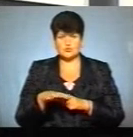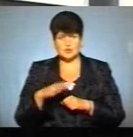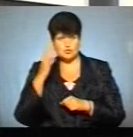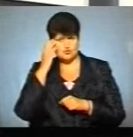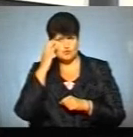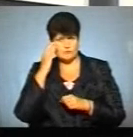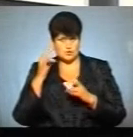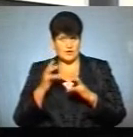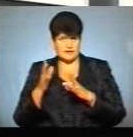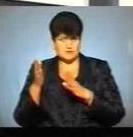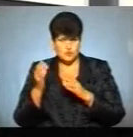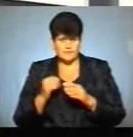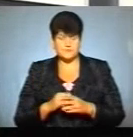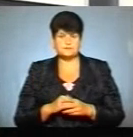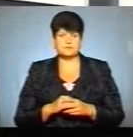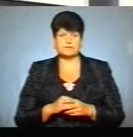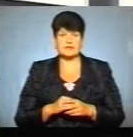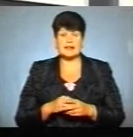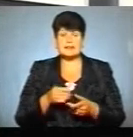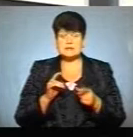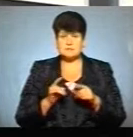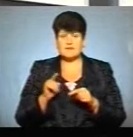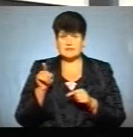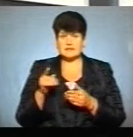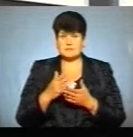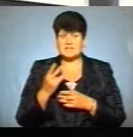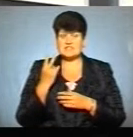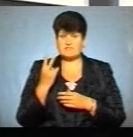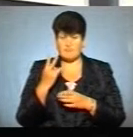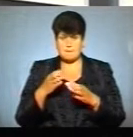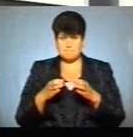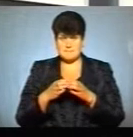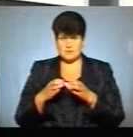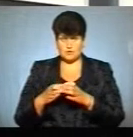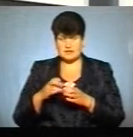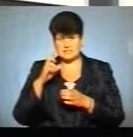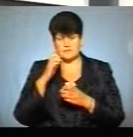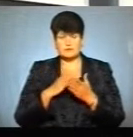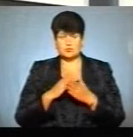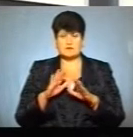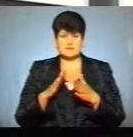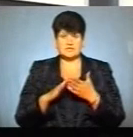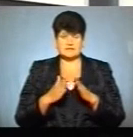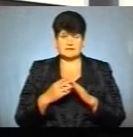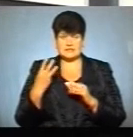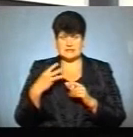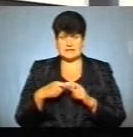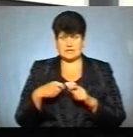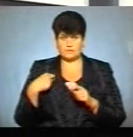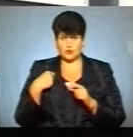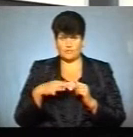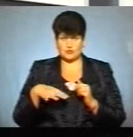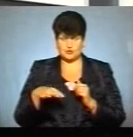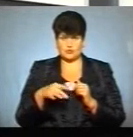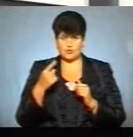Чорнобильської катастрофи. Насправді там є два підрозділи Державної служби з надзвичайних ситуацій. У 30-кілометровій зоні